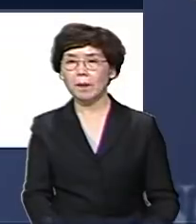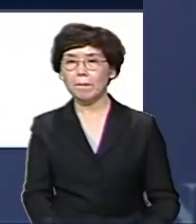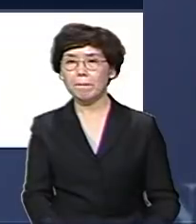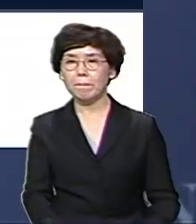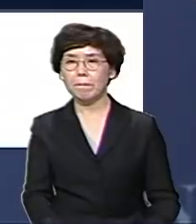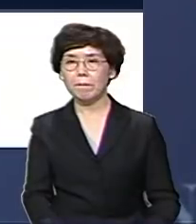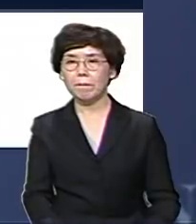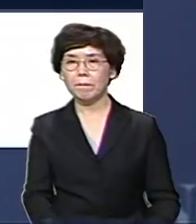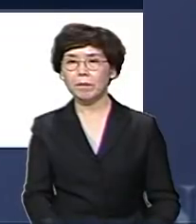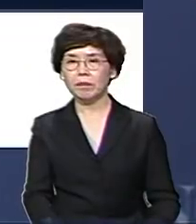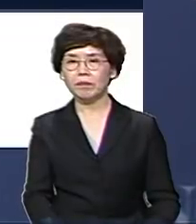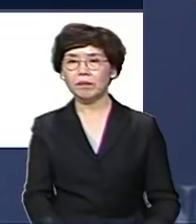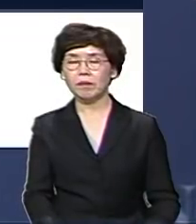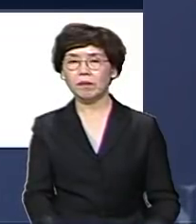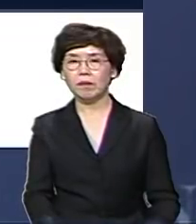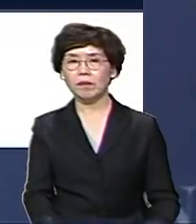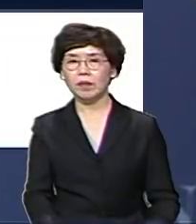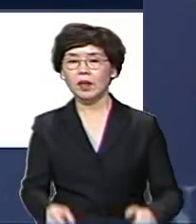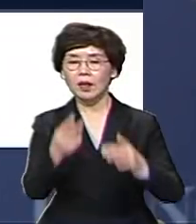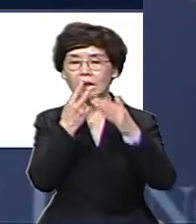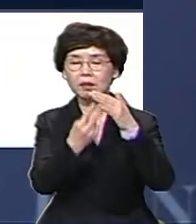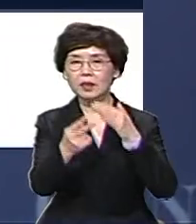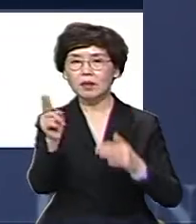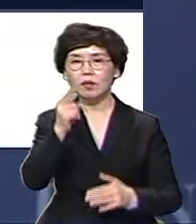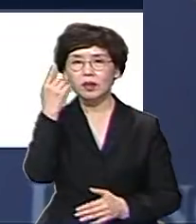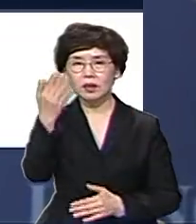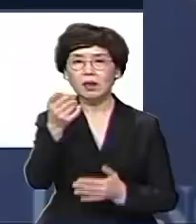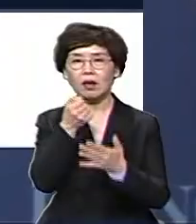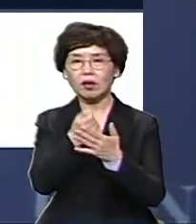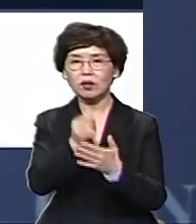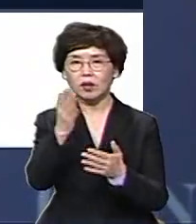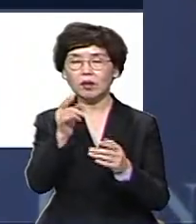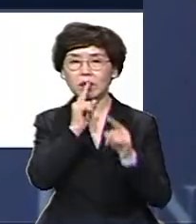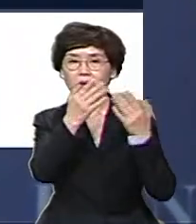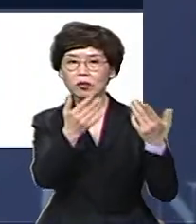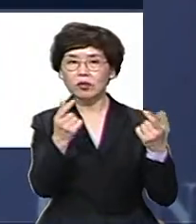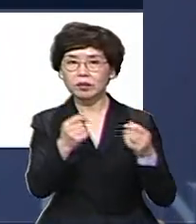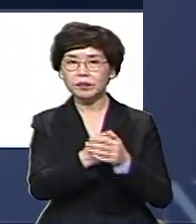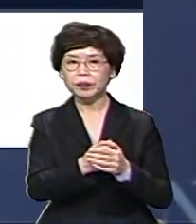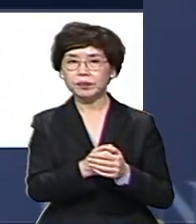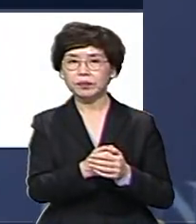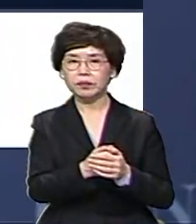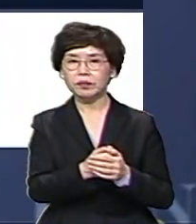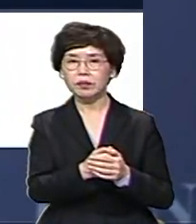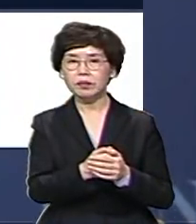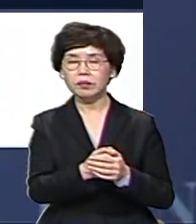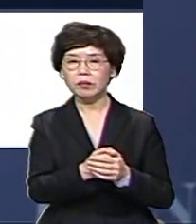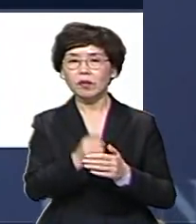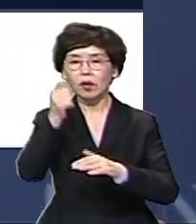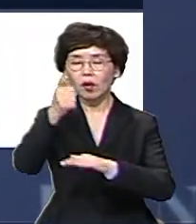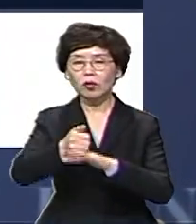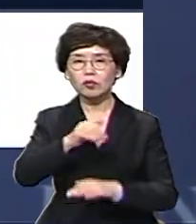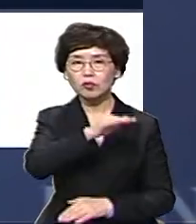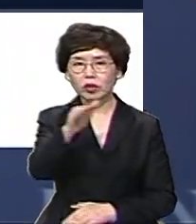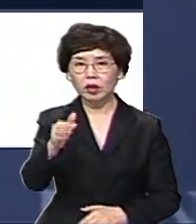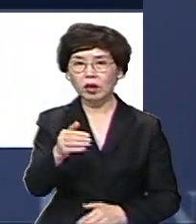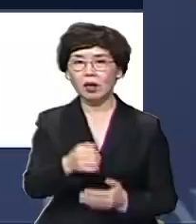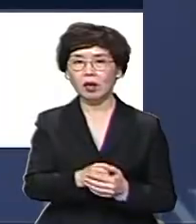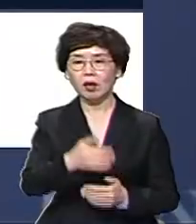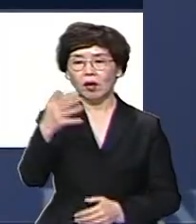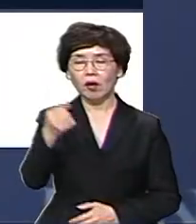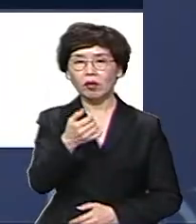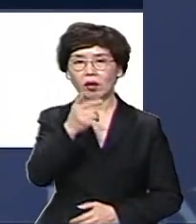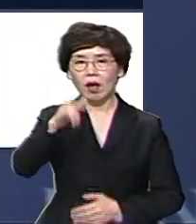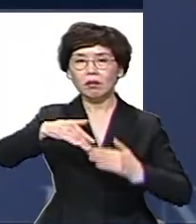알겠습니다. And it's not exactly our vision, but it's a lot closer than it was a year ago. 비전이 무엇인지를 결정해야 됐고 또 아까 말씀하셨다시피 비핵화 정의가